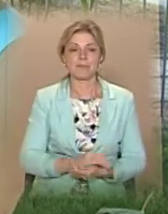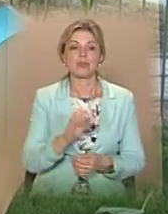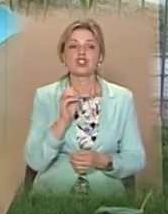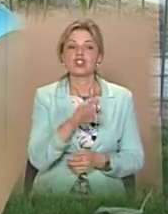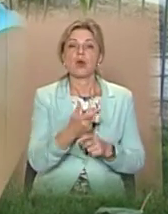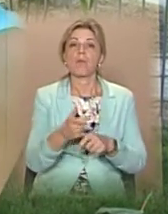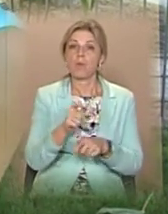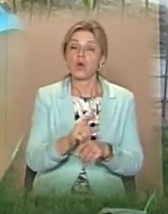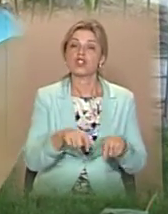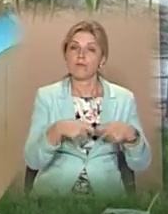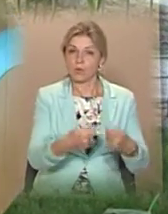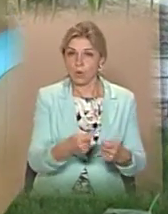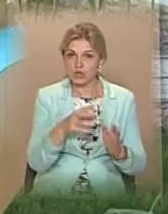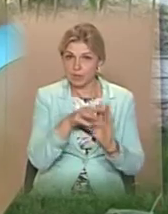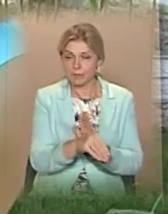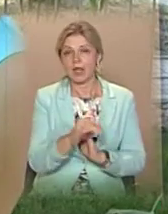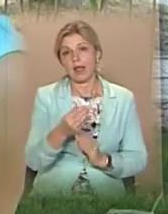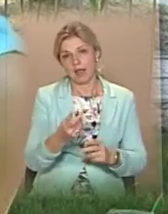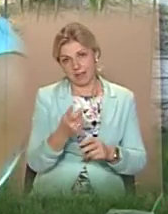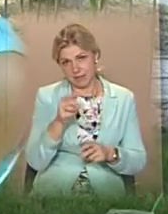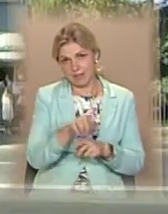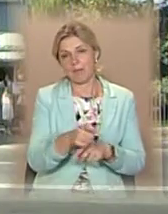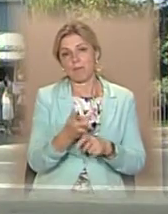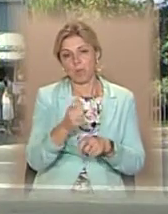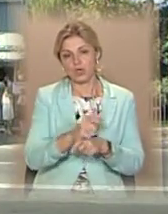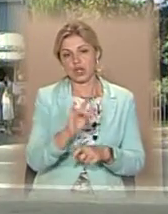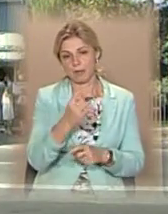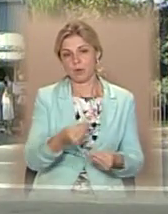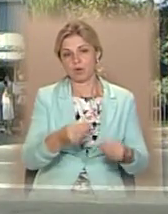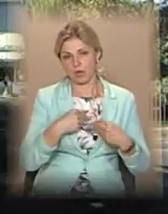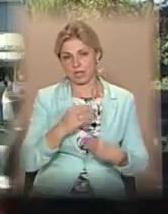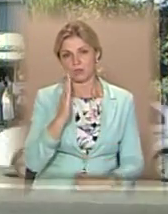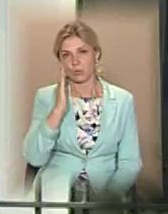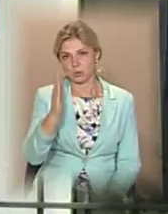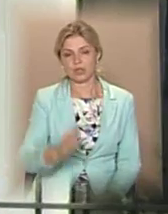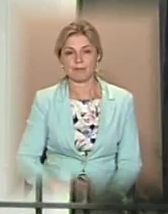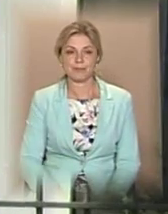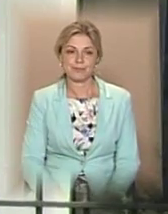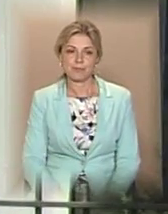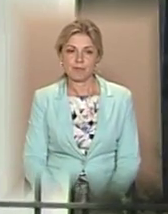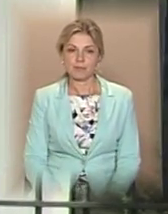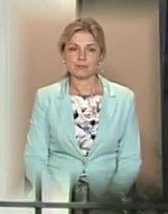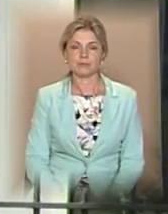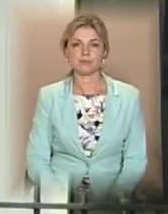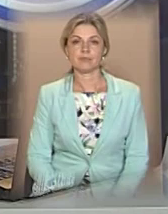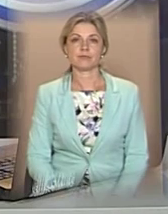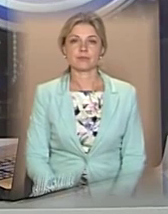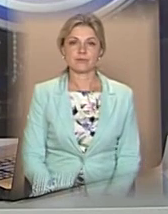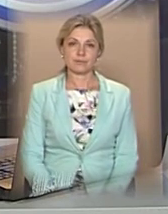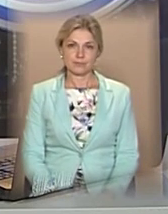більше ми вложимо, тим більше нам ребенок дасть будущем. Наталія Якобсон, Антон Небісь. Телевізійні новини